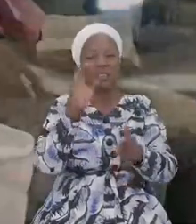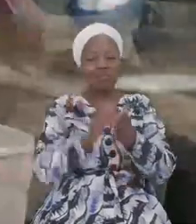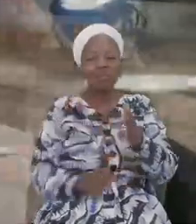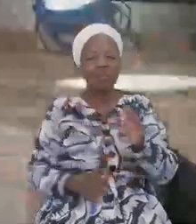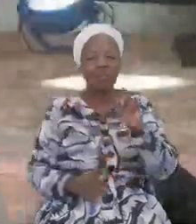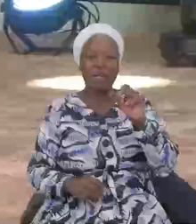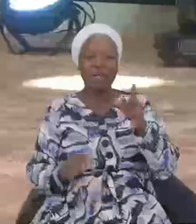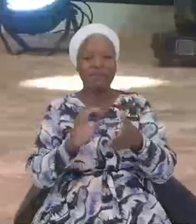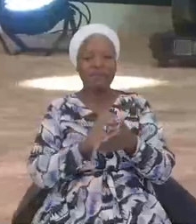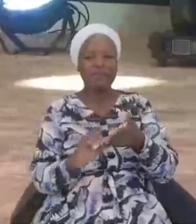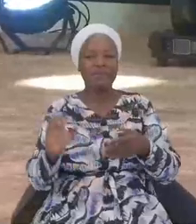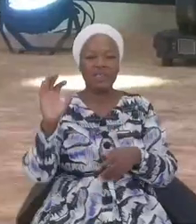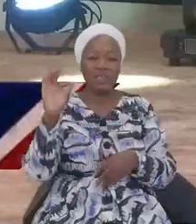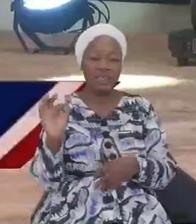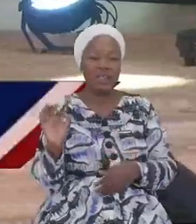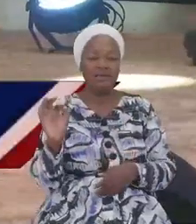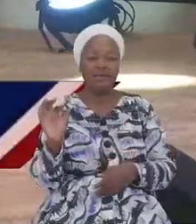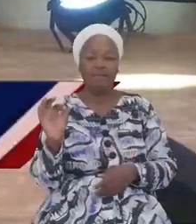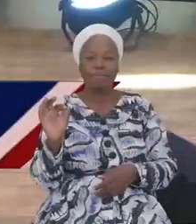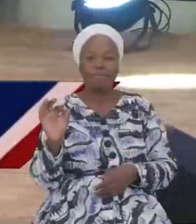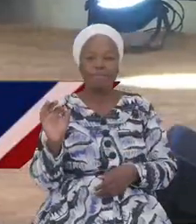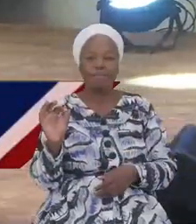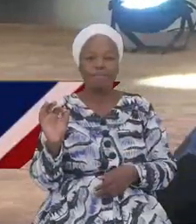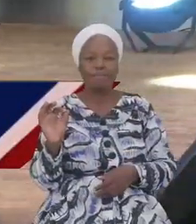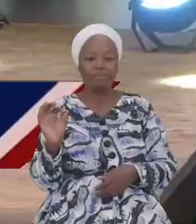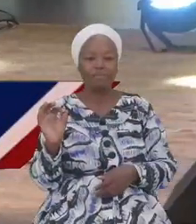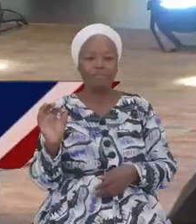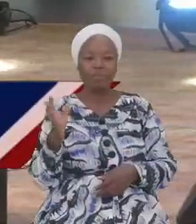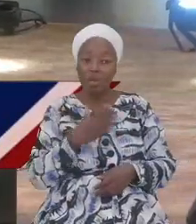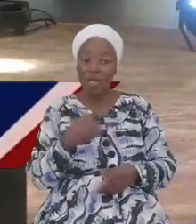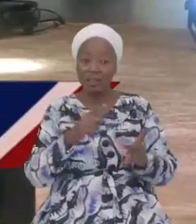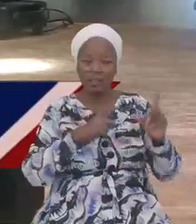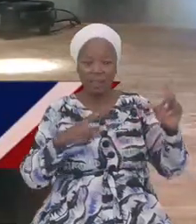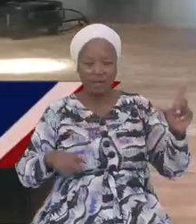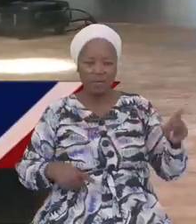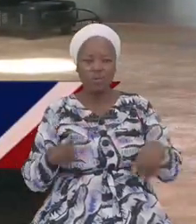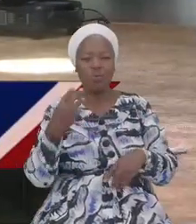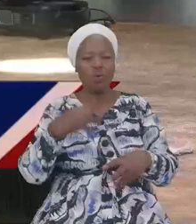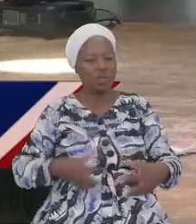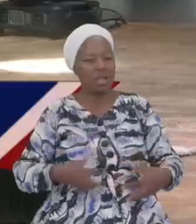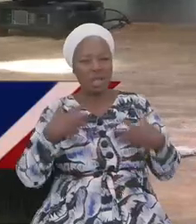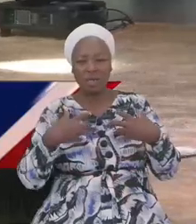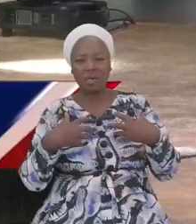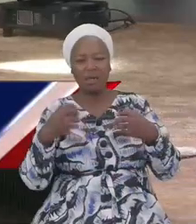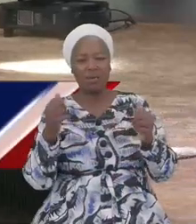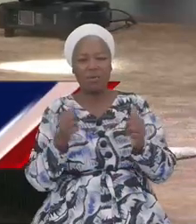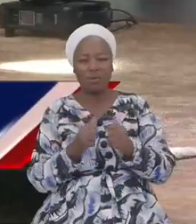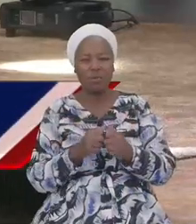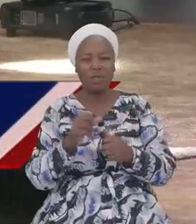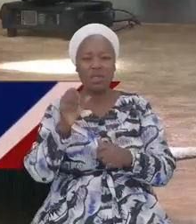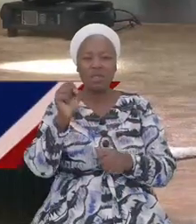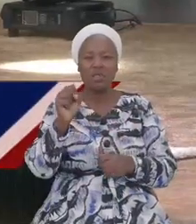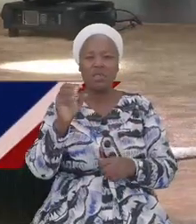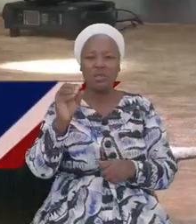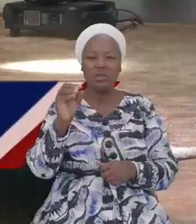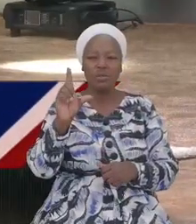Premier roi, chapitre 11, verset 9. Premier roi, chapitre 11, verset 9. L'Éternel fut